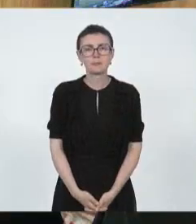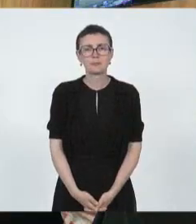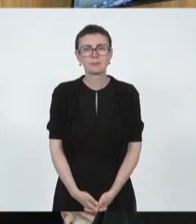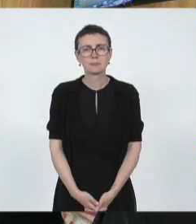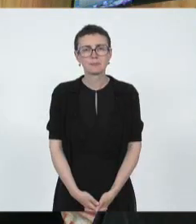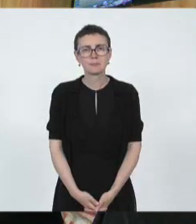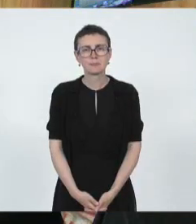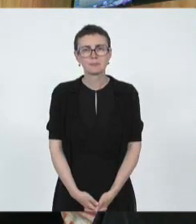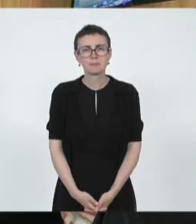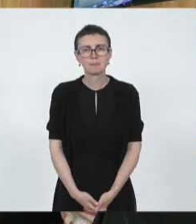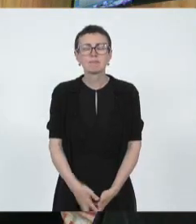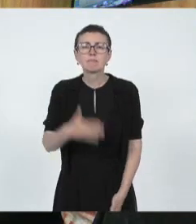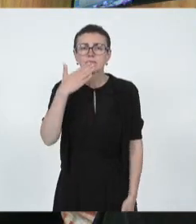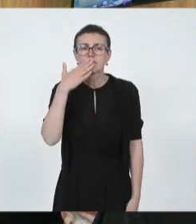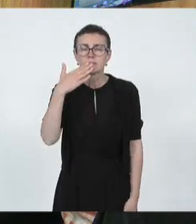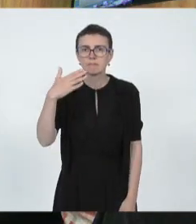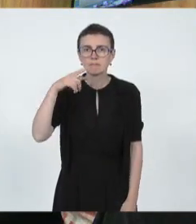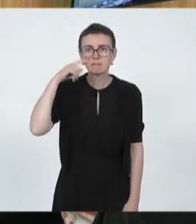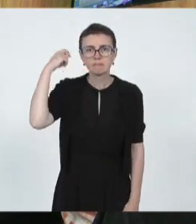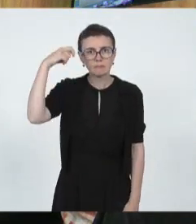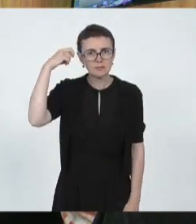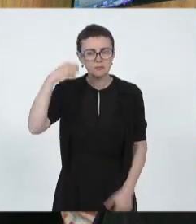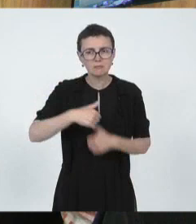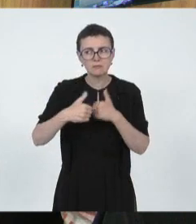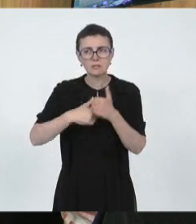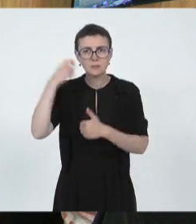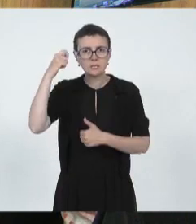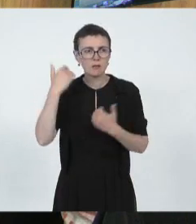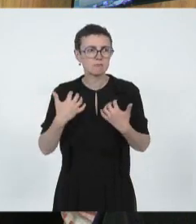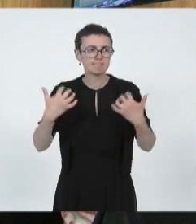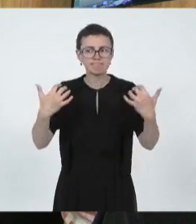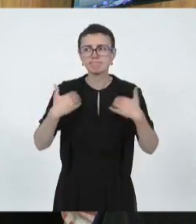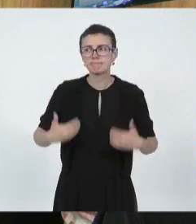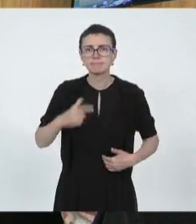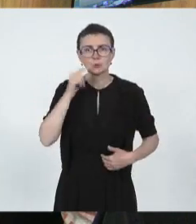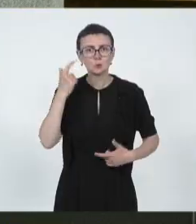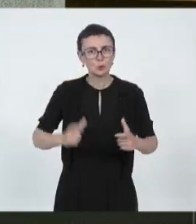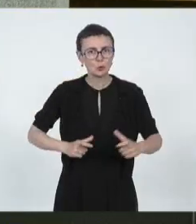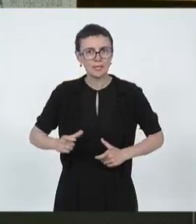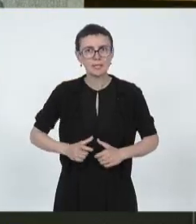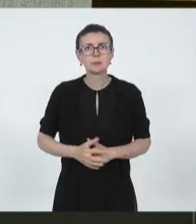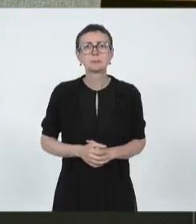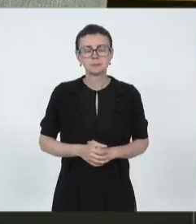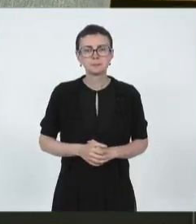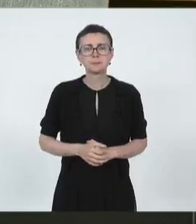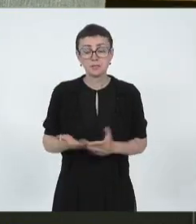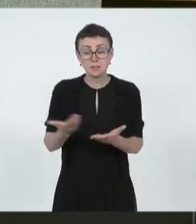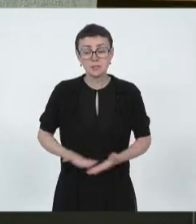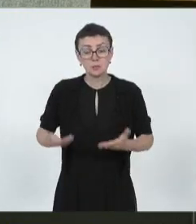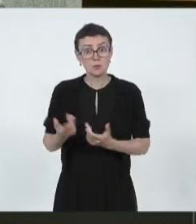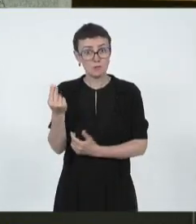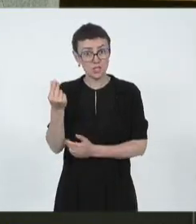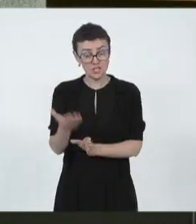vous remercie, Monsieur le Président, Monsieur le Vice-président, Mesdames et Messieurs, mes chers collègues. Retrouver la santé financière avant Covid, ça prendra du